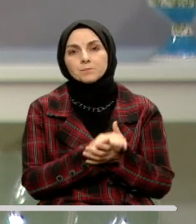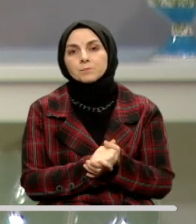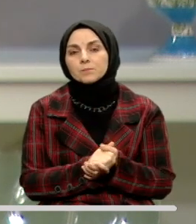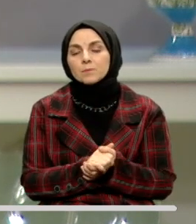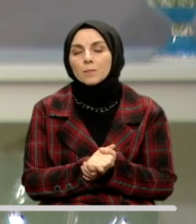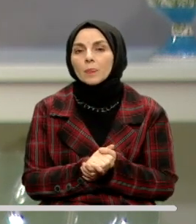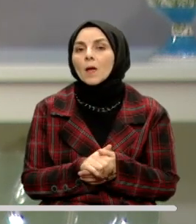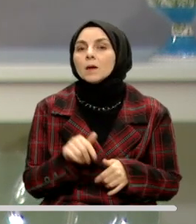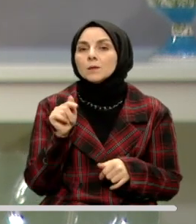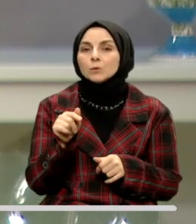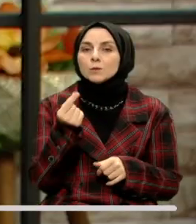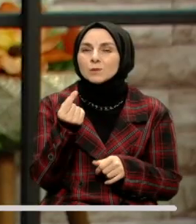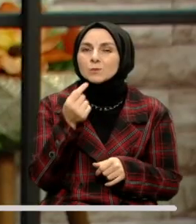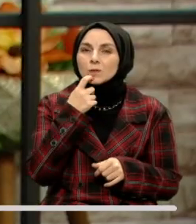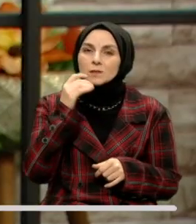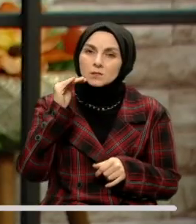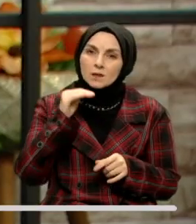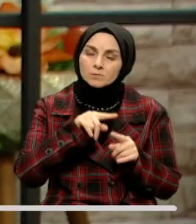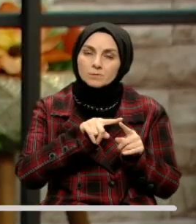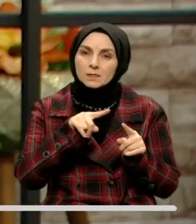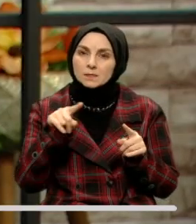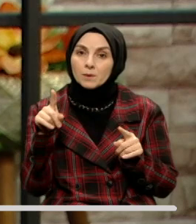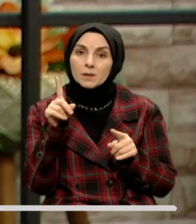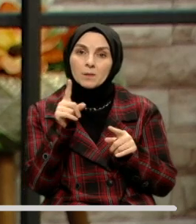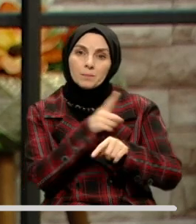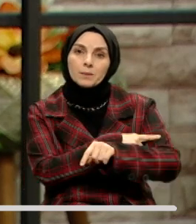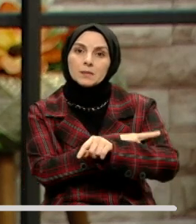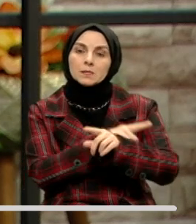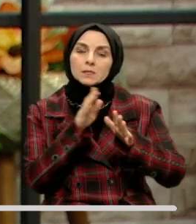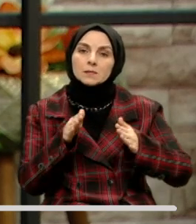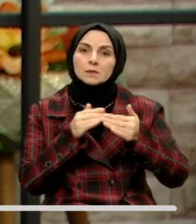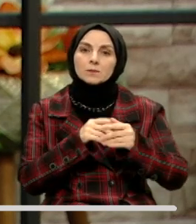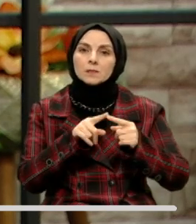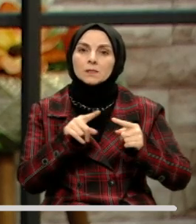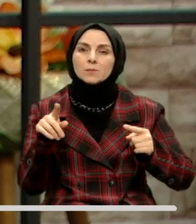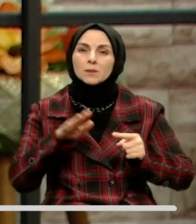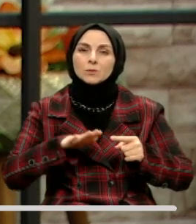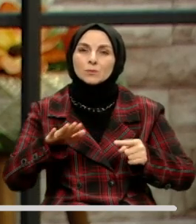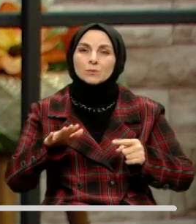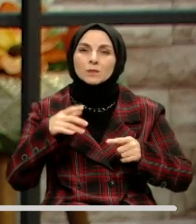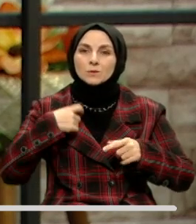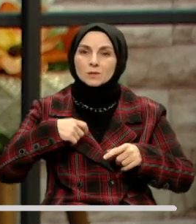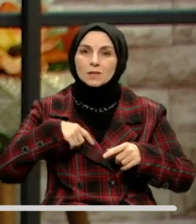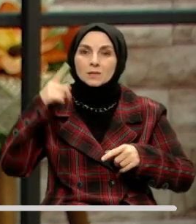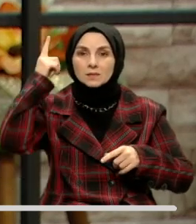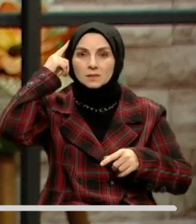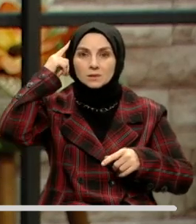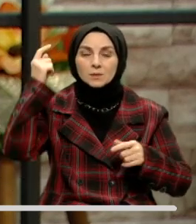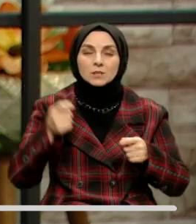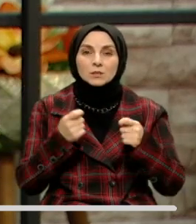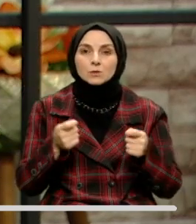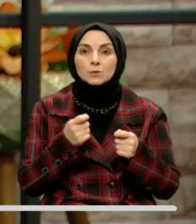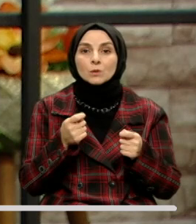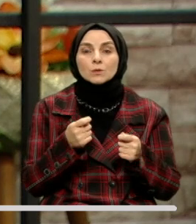Burada küçük yaştan itibaren örneğin biz birinci sınıftan itibaren çocukların yeteneklerini tanımaya çalışıyoruz.